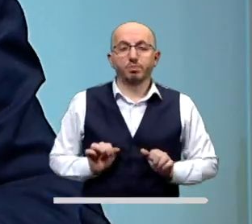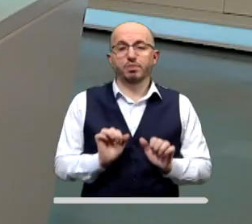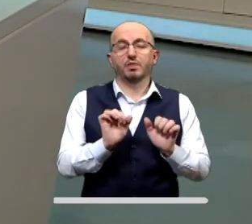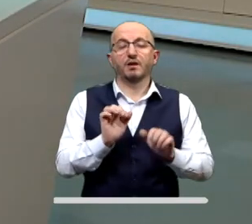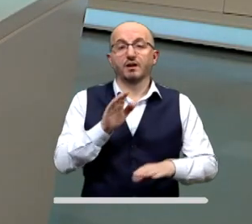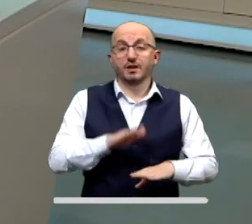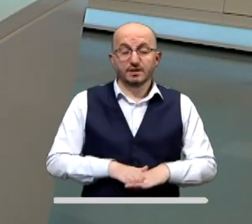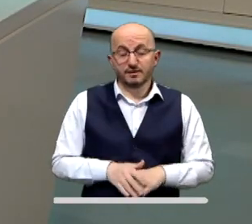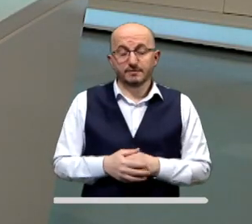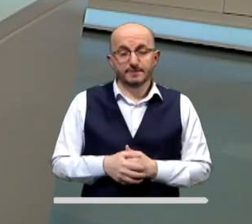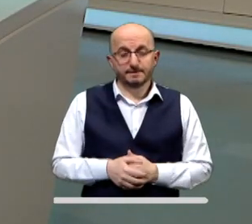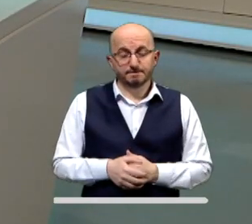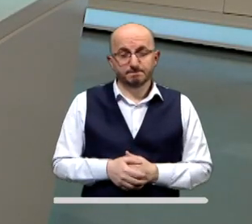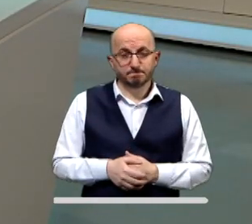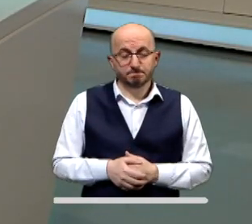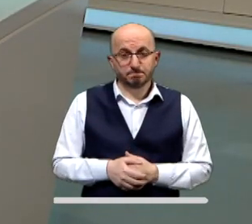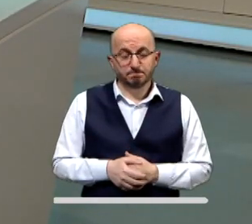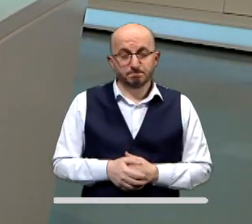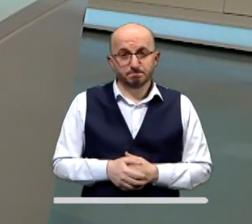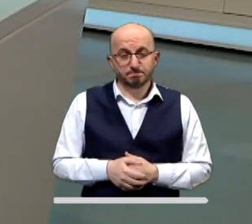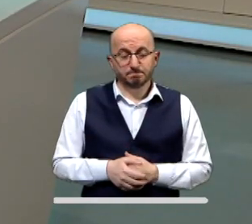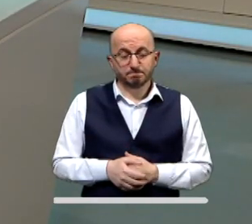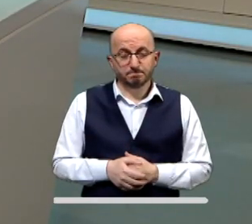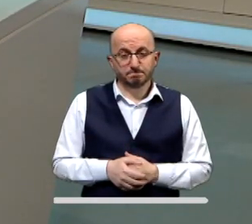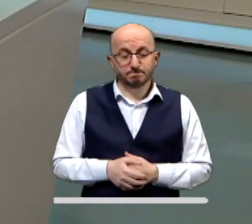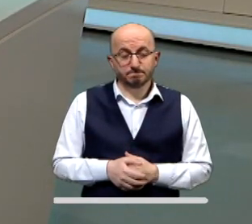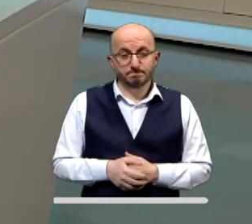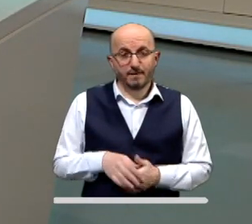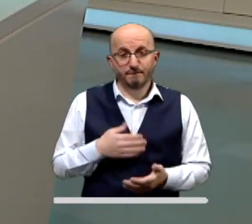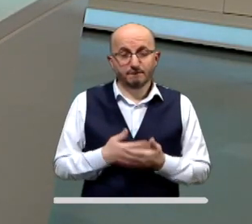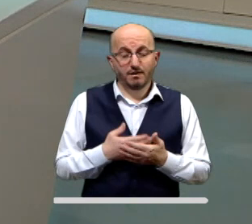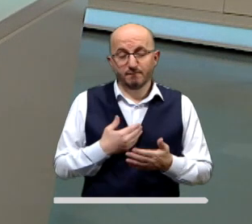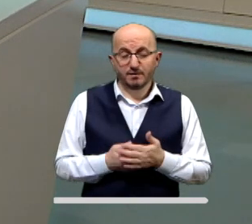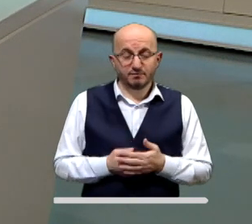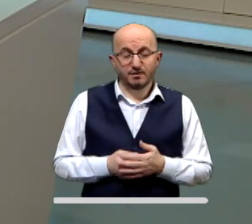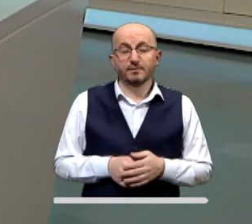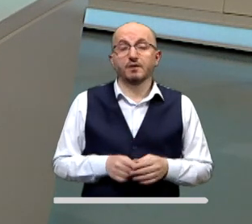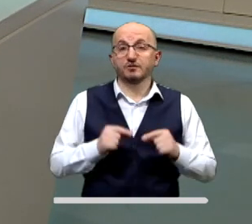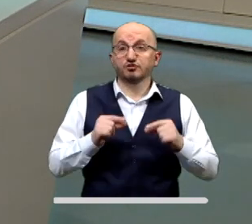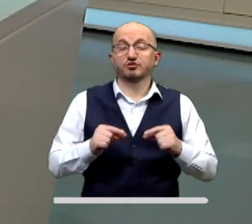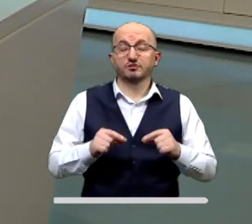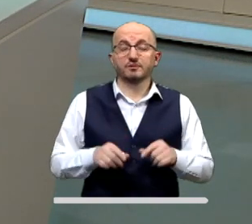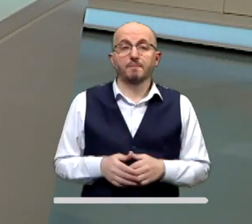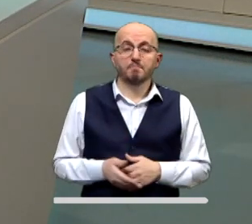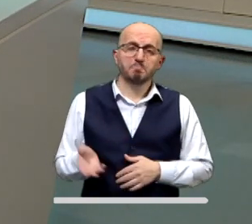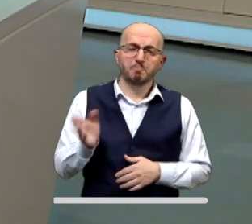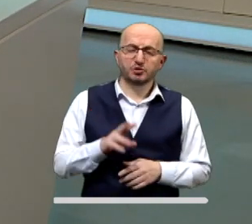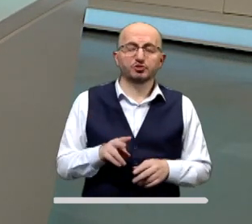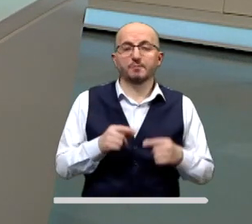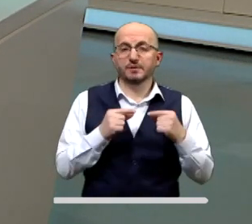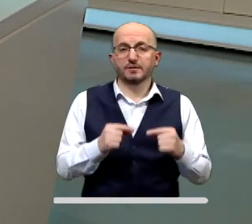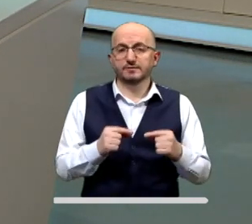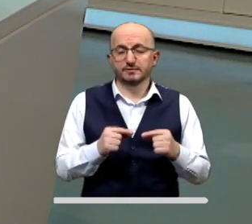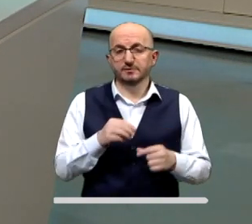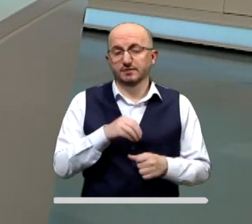Emanete riayet etmemek Zannederim Buhari hadisidir müslim'de de şöyle bir kayıt var diyor